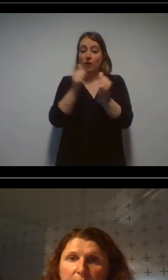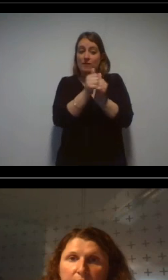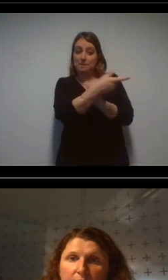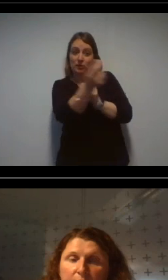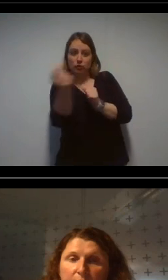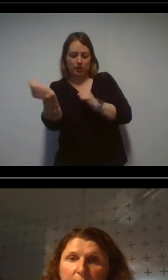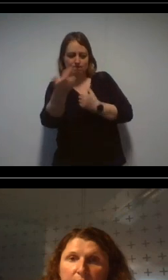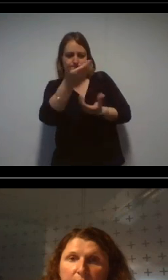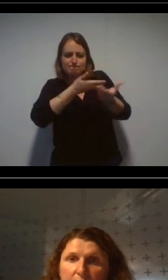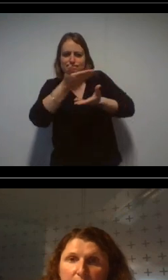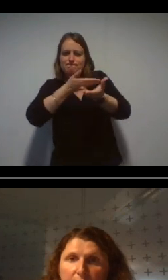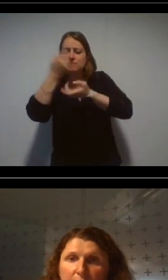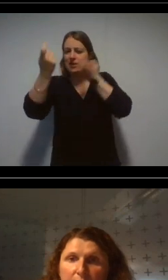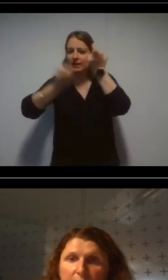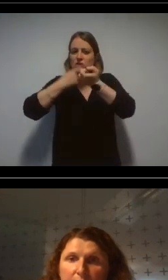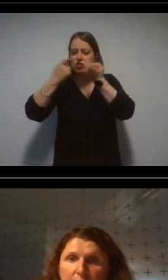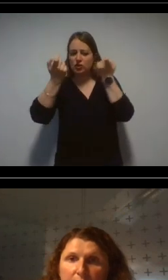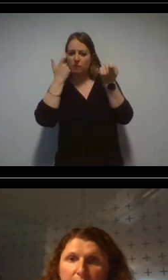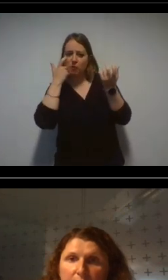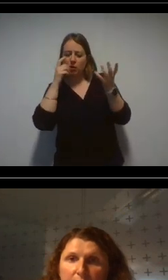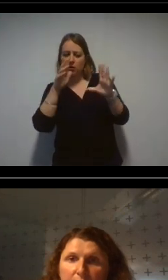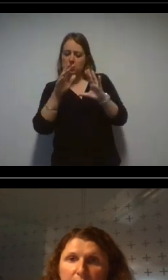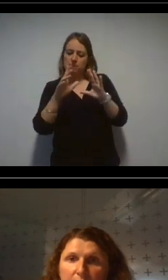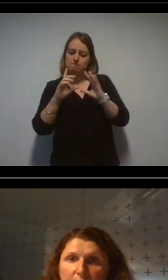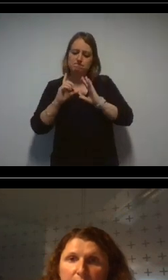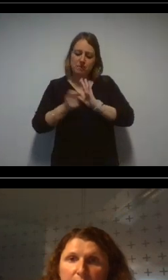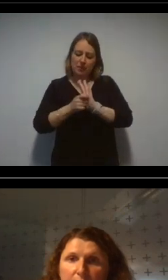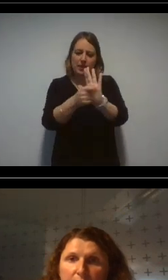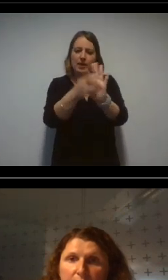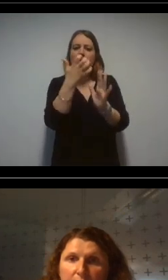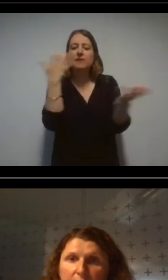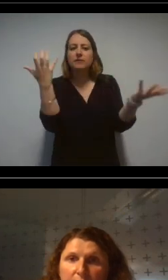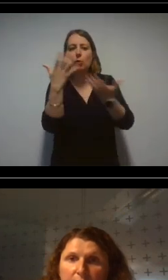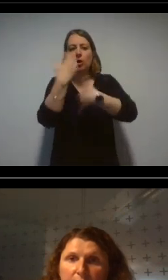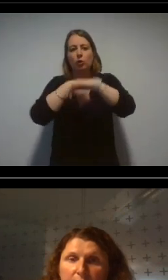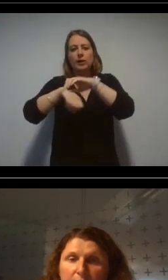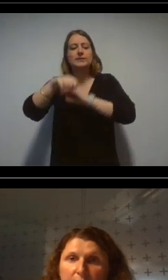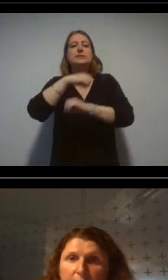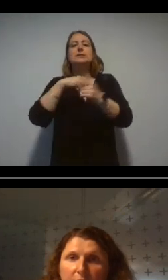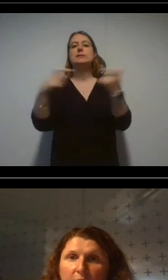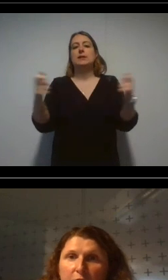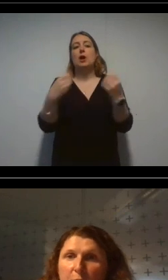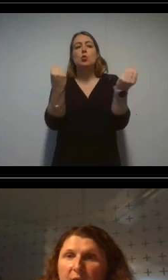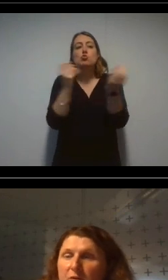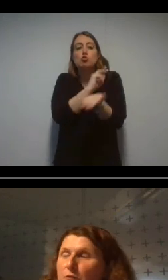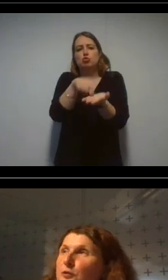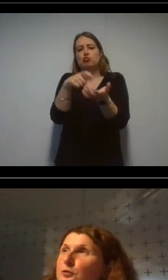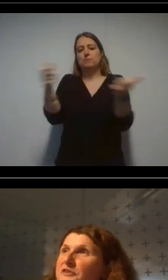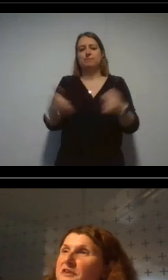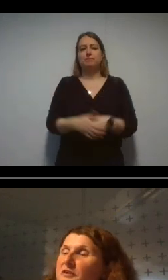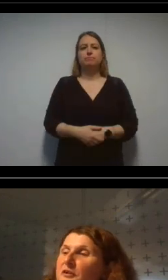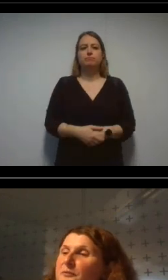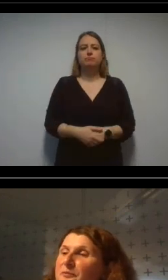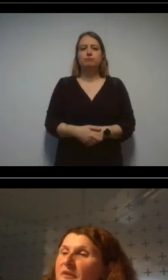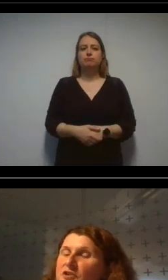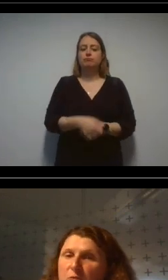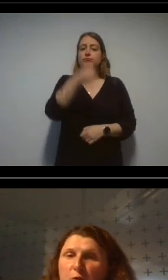de faire un peu le rétro-planning de l'année, ce qu'on a envie de faire et sur quel site. Voilà. Super. Donc, du coup,